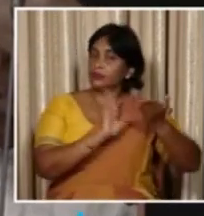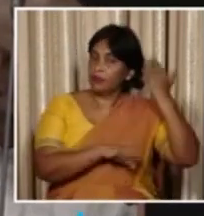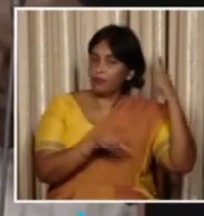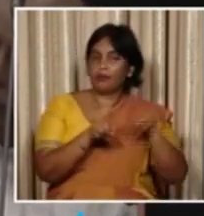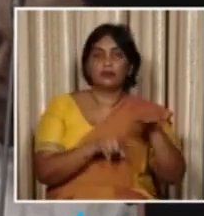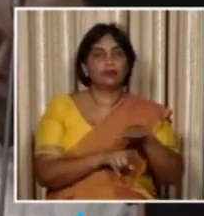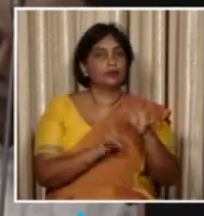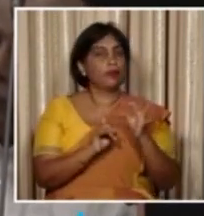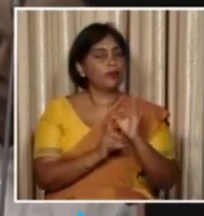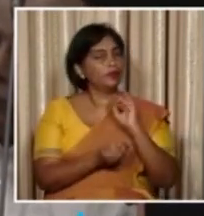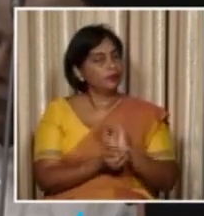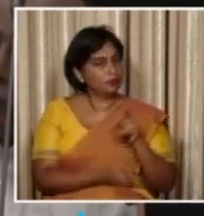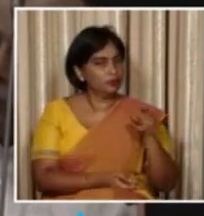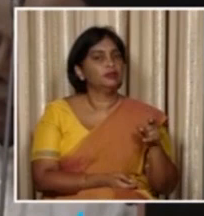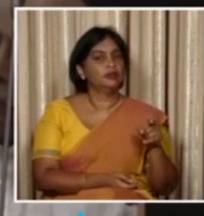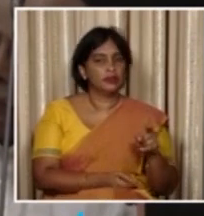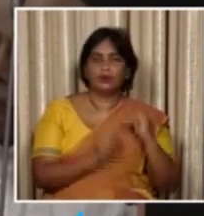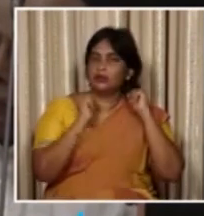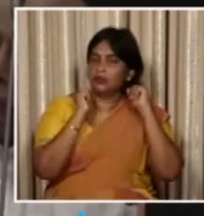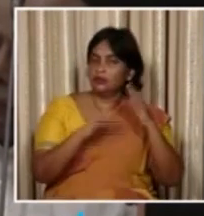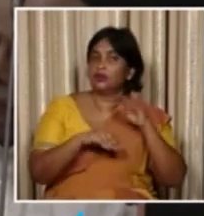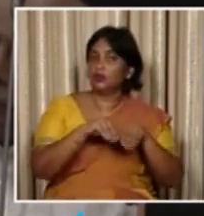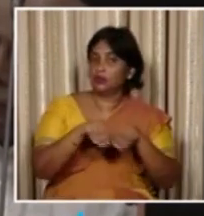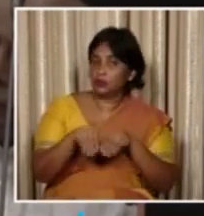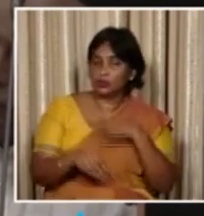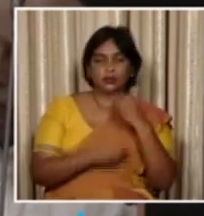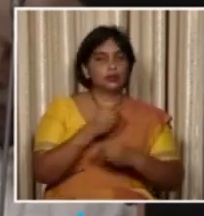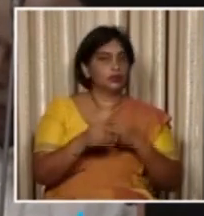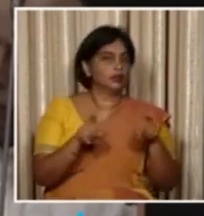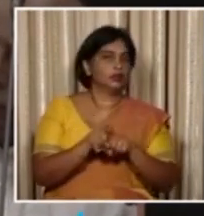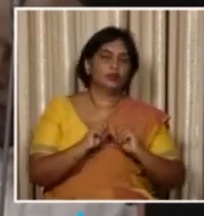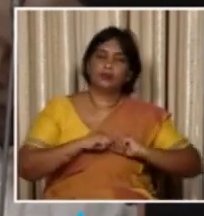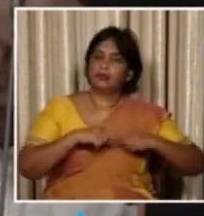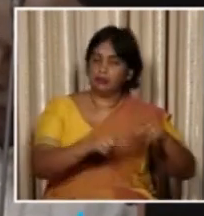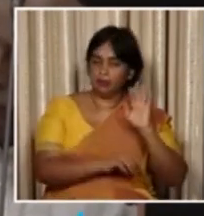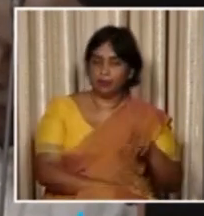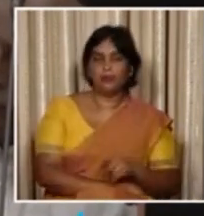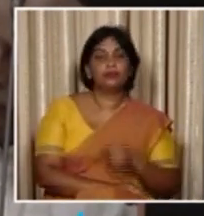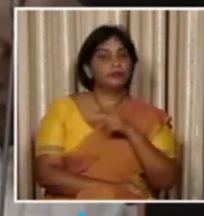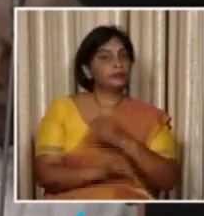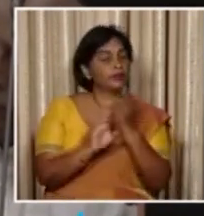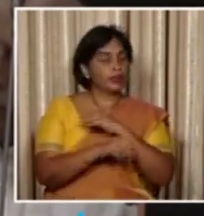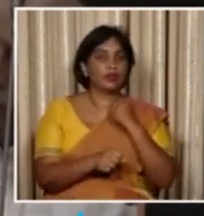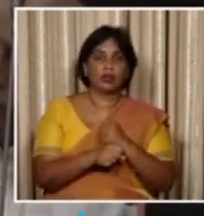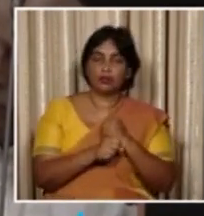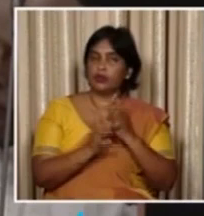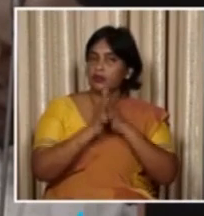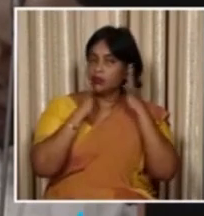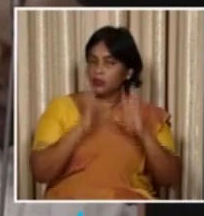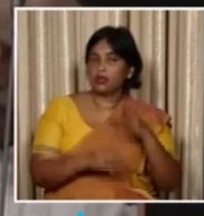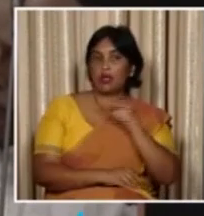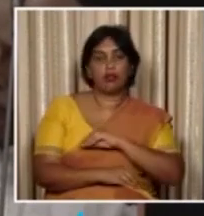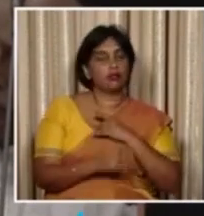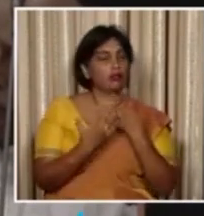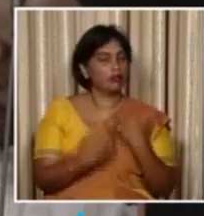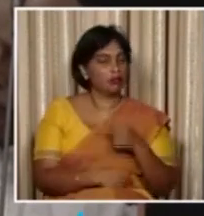ඉඩම් පුද්ගලිකාංශය විසින් සාර්ථක කෘෂිකාර්මික ව්‍යාපාරයක් ලෙස පවත්වාගෙන ගියා. එවකට රජයට විශාල ලෙස ආදායම්